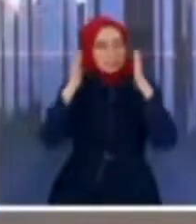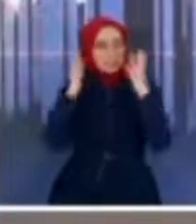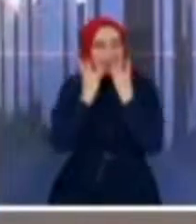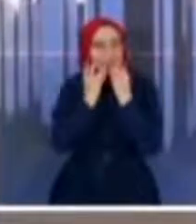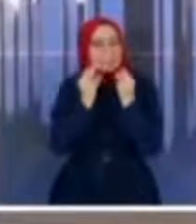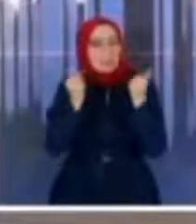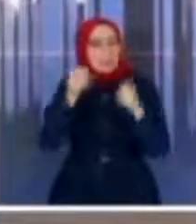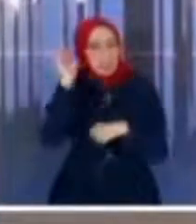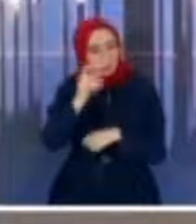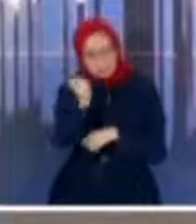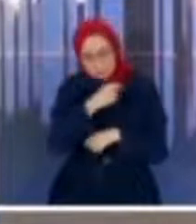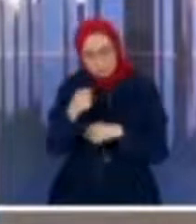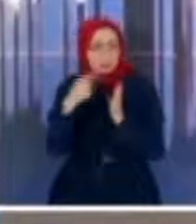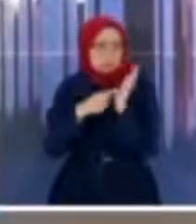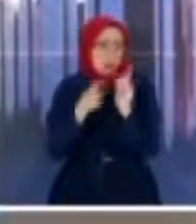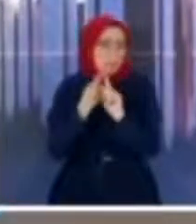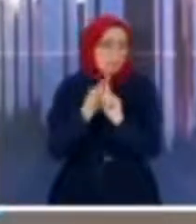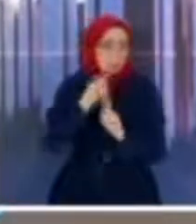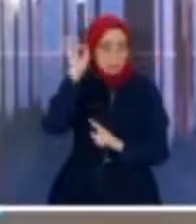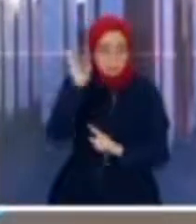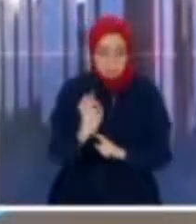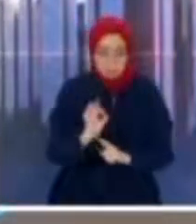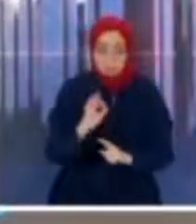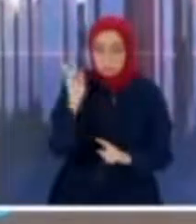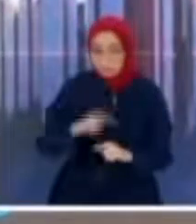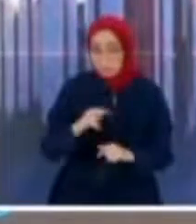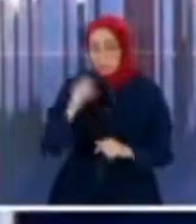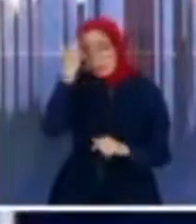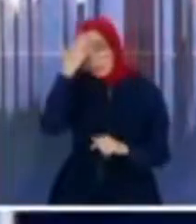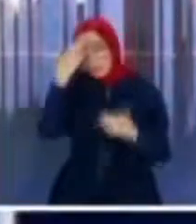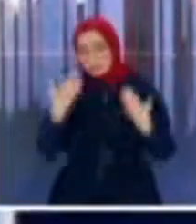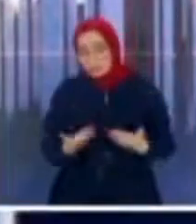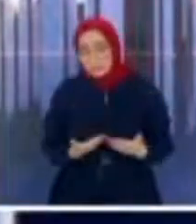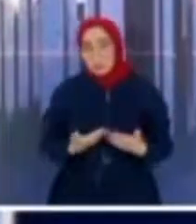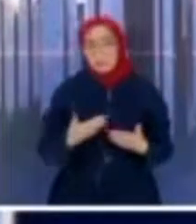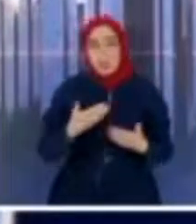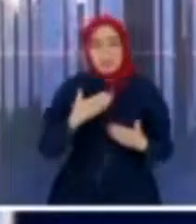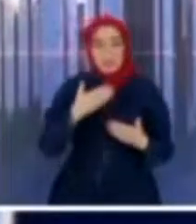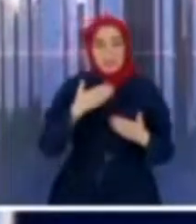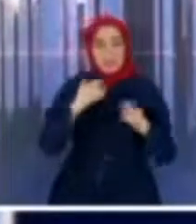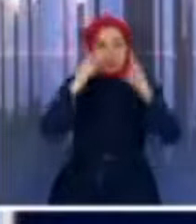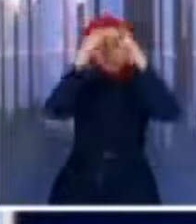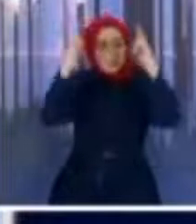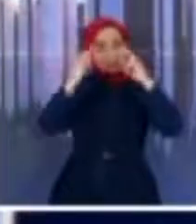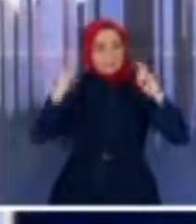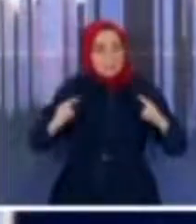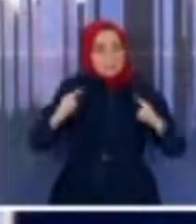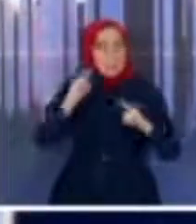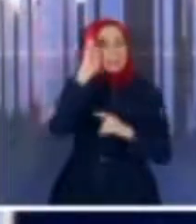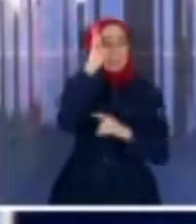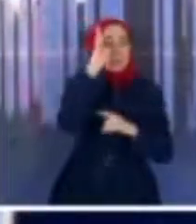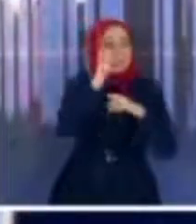مهمة جدا حسب اعتقادي، لأنه اليوم نعرف اللي تستور ثرية برشا. يعني أنا واحدة من الناس وقت اللي نلوج